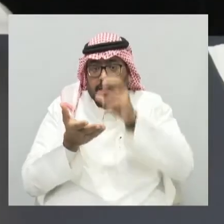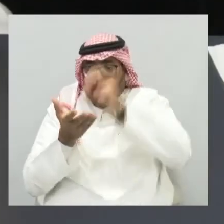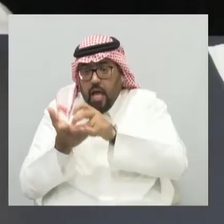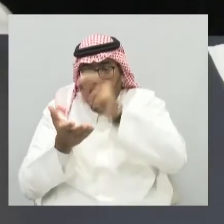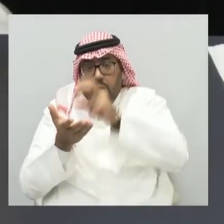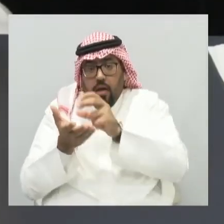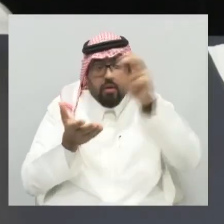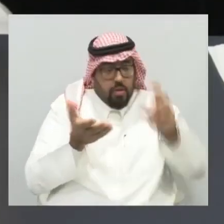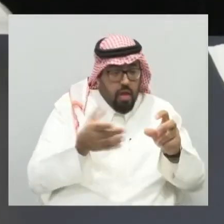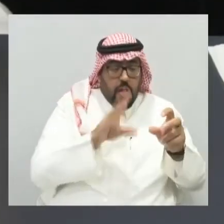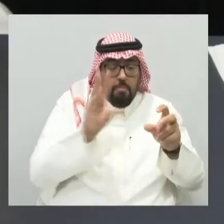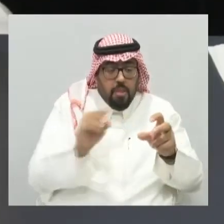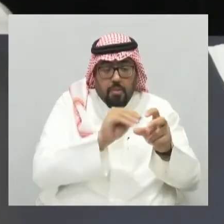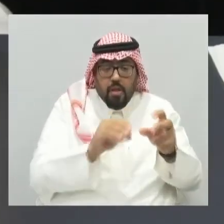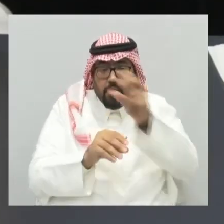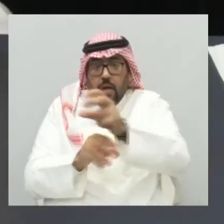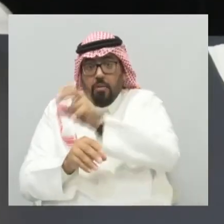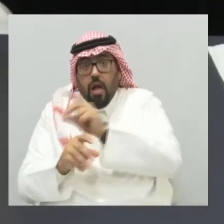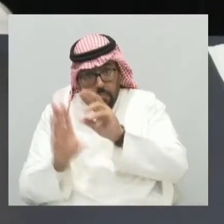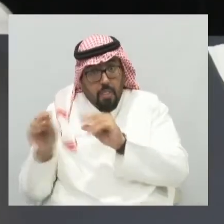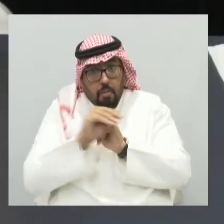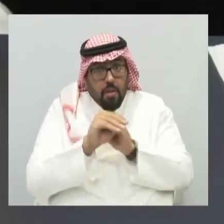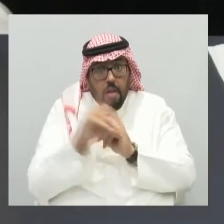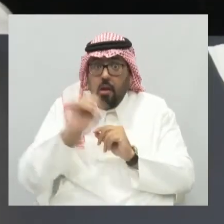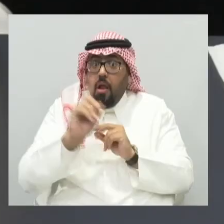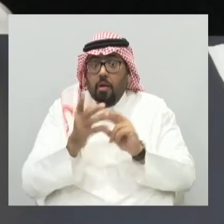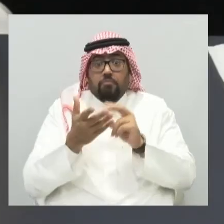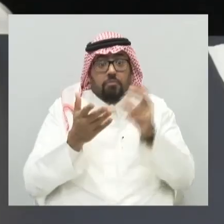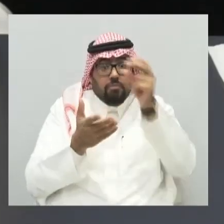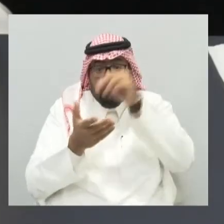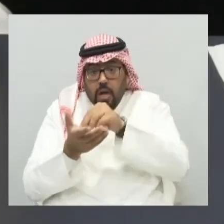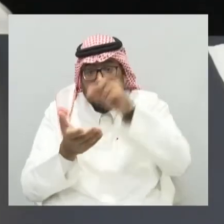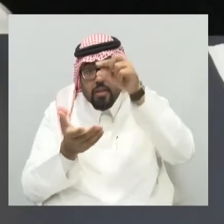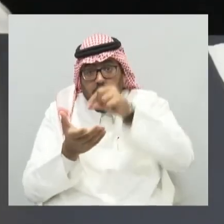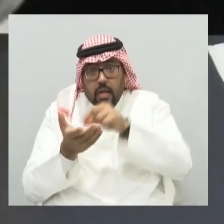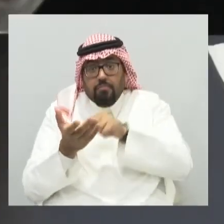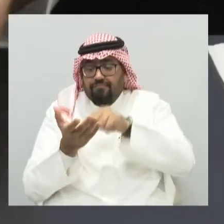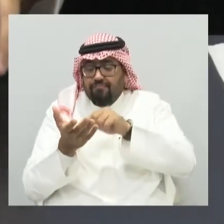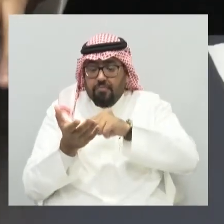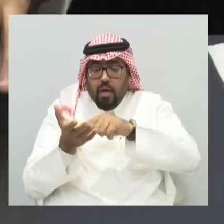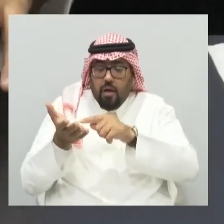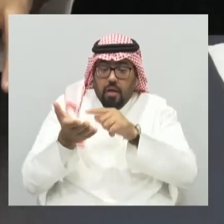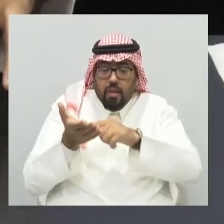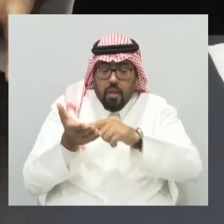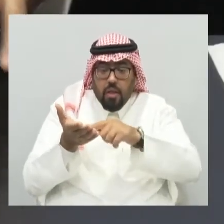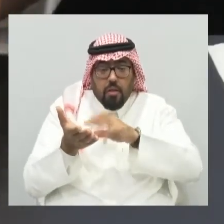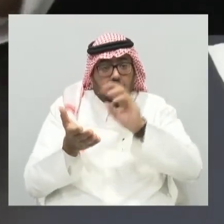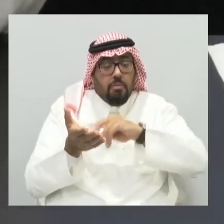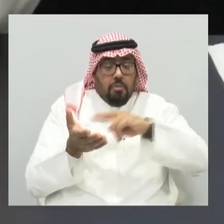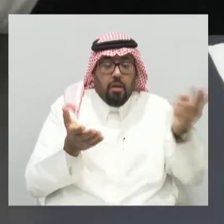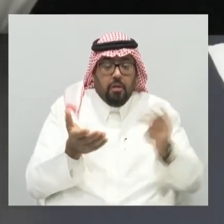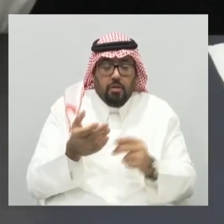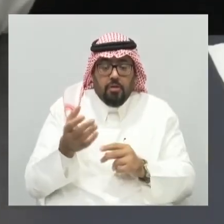تغير شكله تغير لم يحافظ على شكله مثل عندي الان